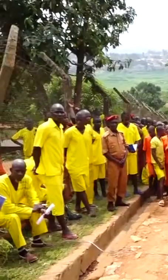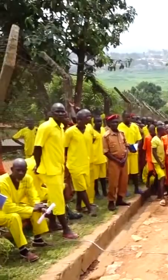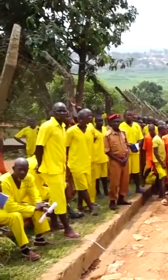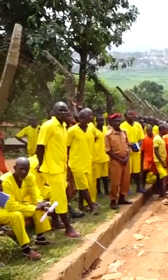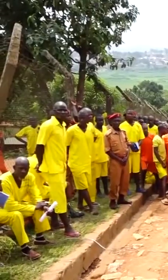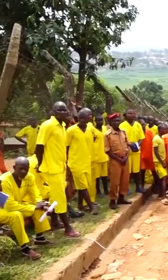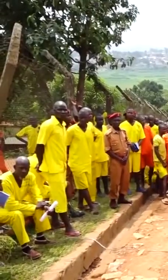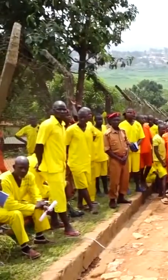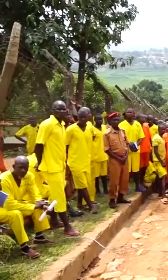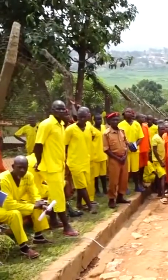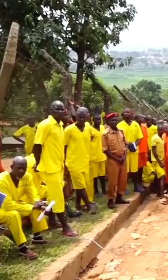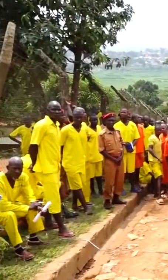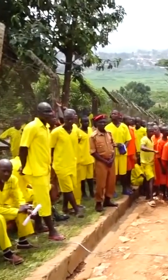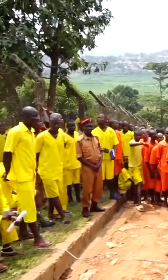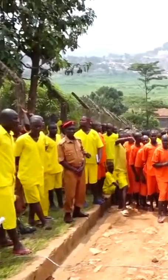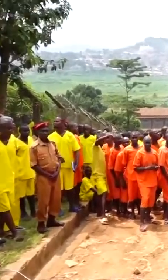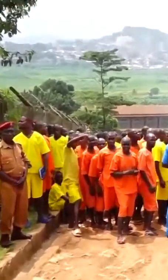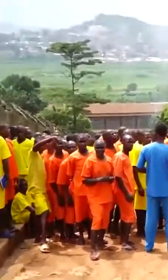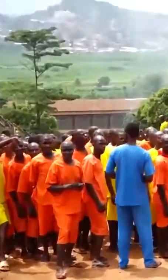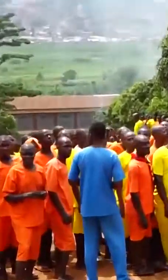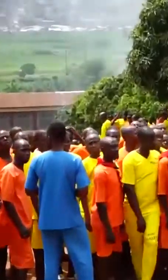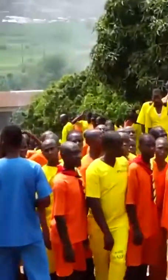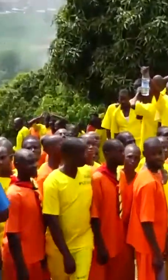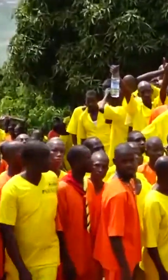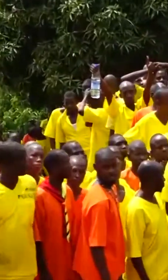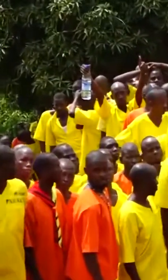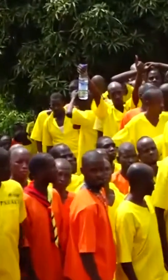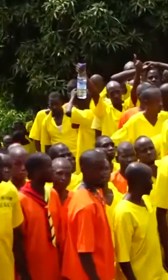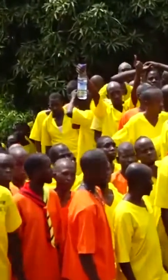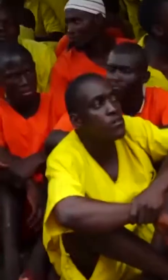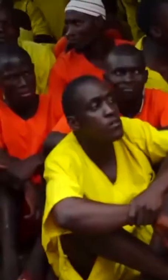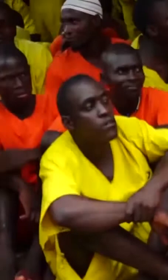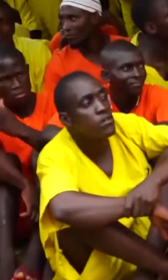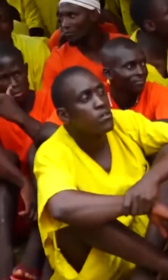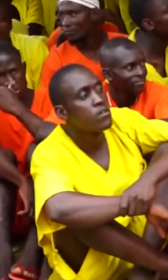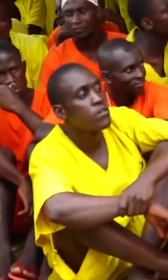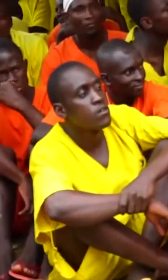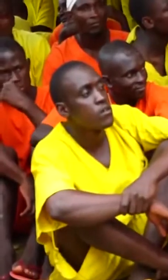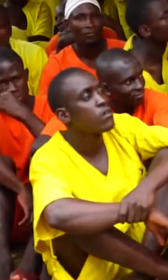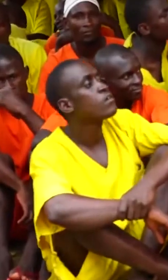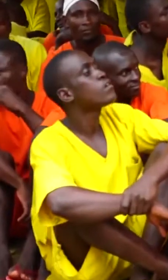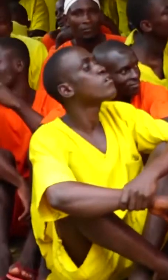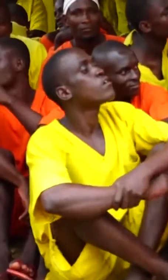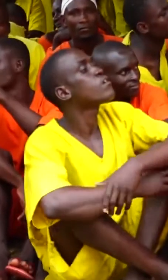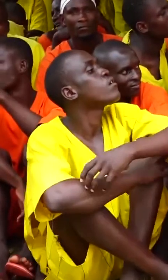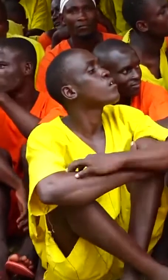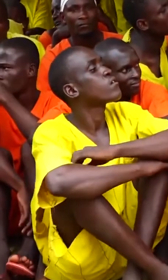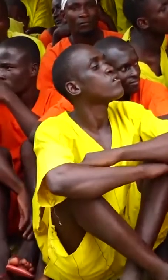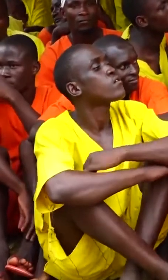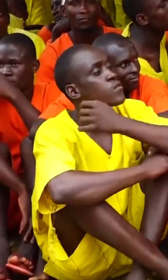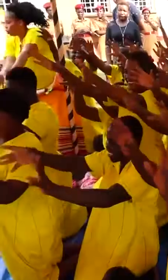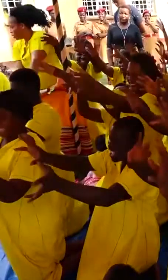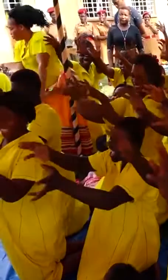Kampala ategeeza ng'okutandika n'olunaku olw'enkya ekitongole ky'ebyobulamu kinaatandika okukola okwekenneenya bakiyite random